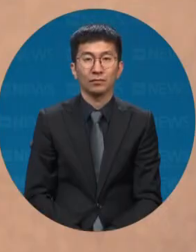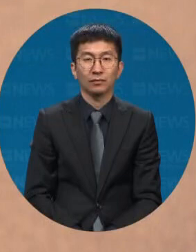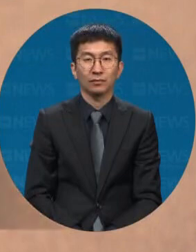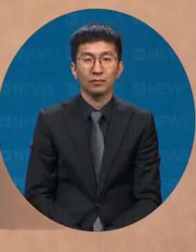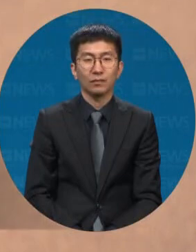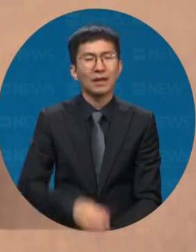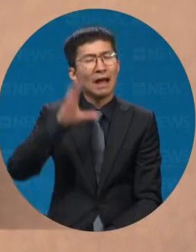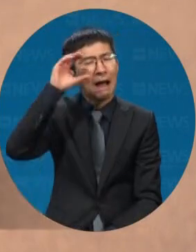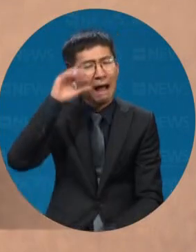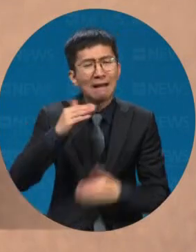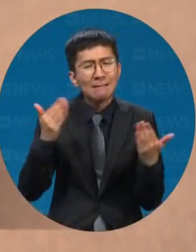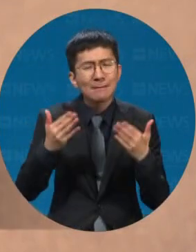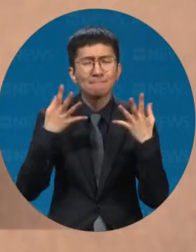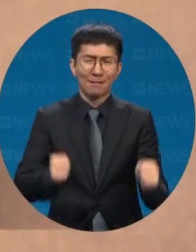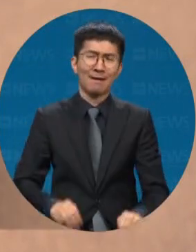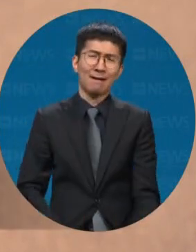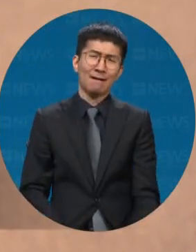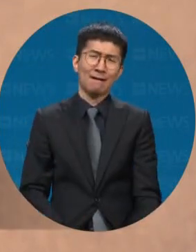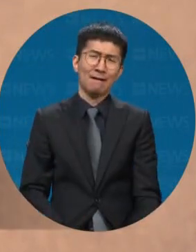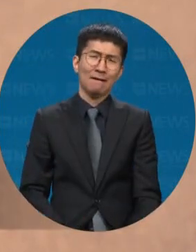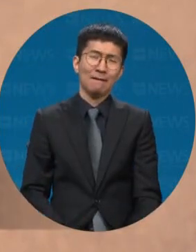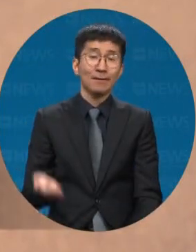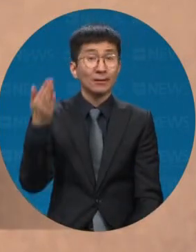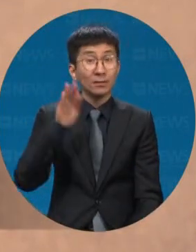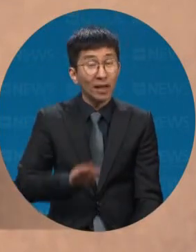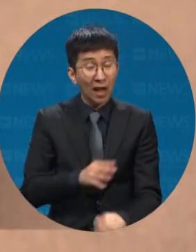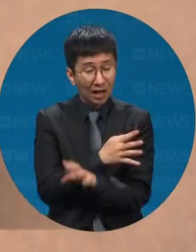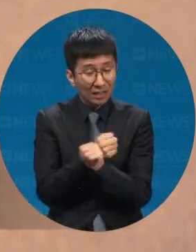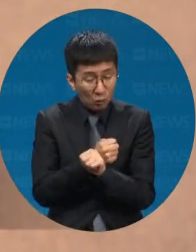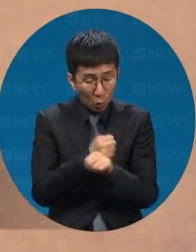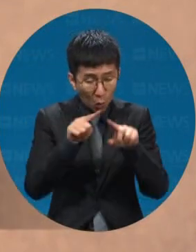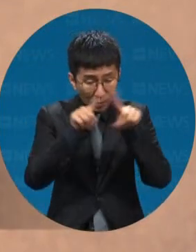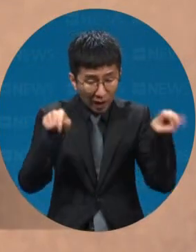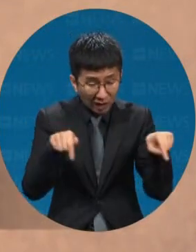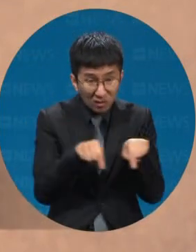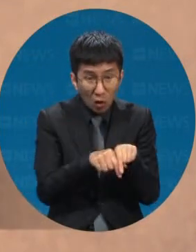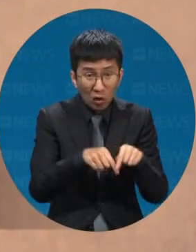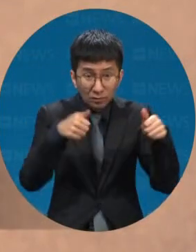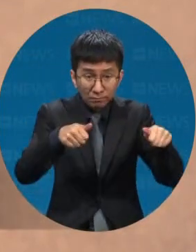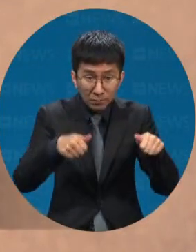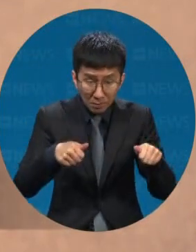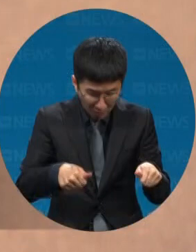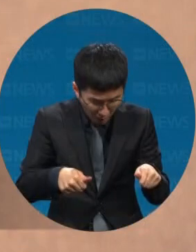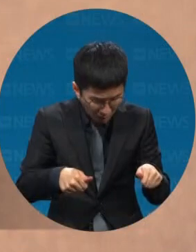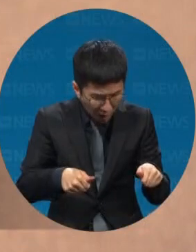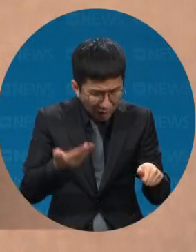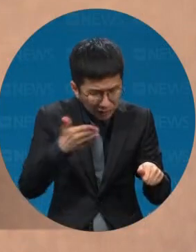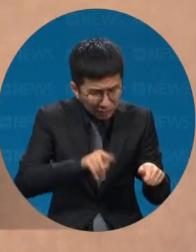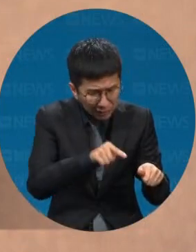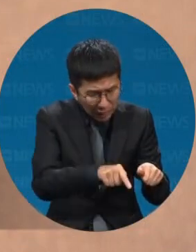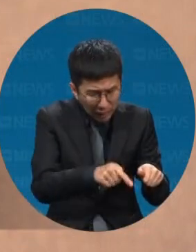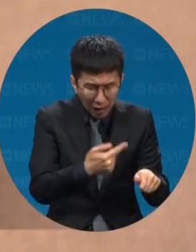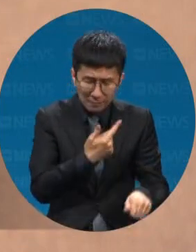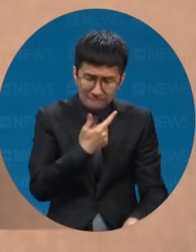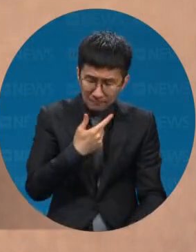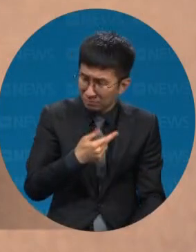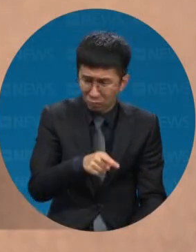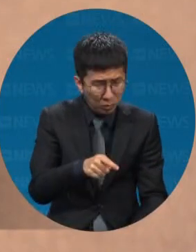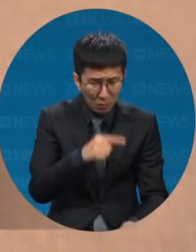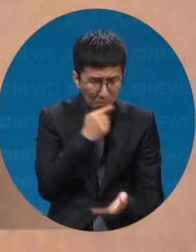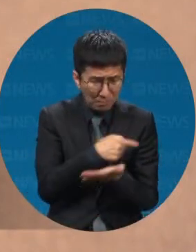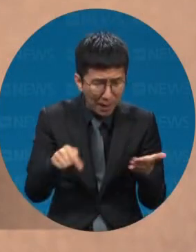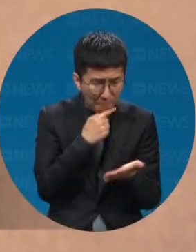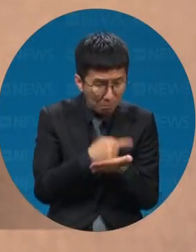아르바이트를 많이 하는데도 뭐 근로계약서를 스 따 든지 부당한 또 그 대우를 받았을 때 사에게 문제제기를 했다